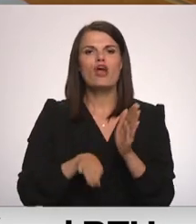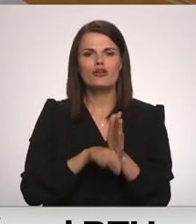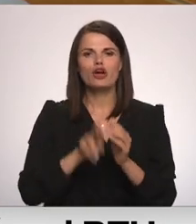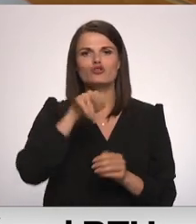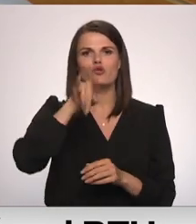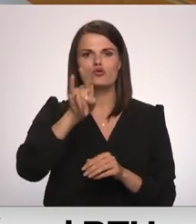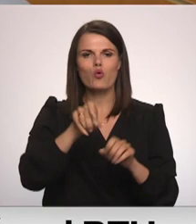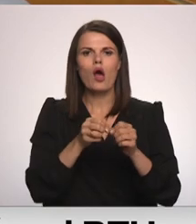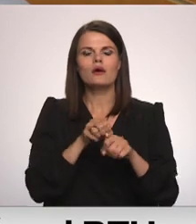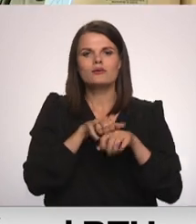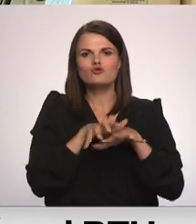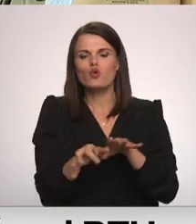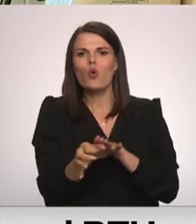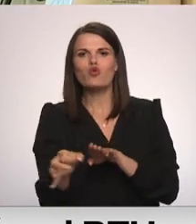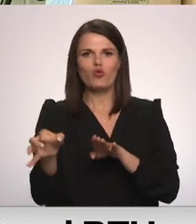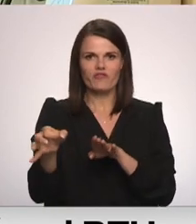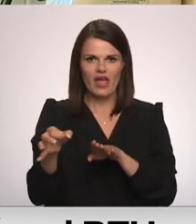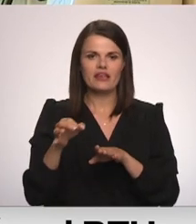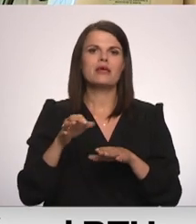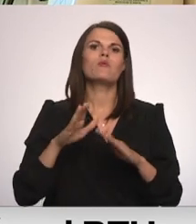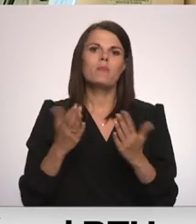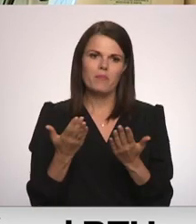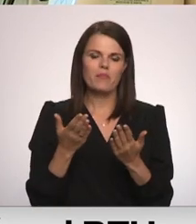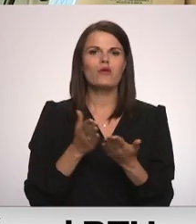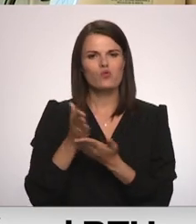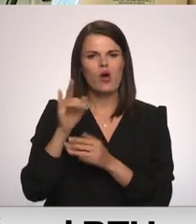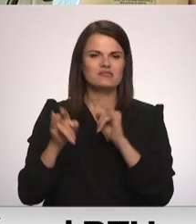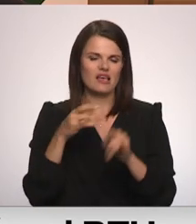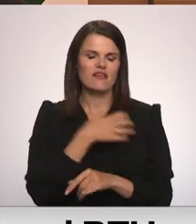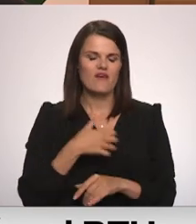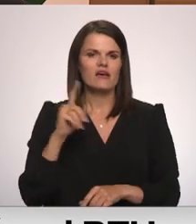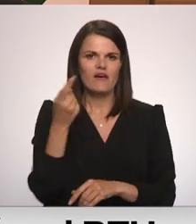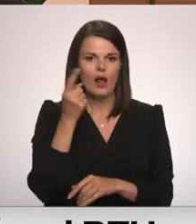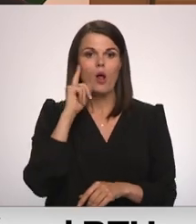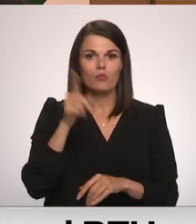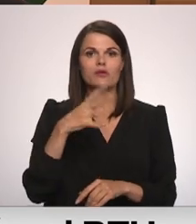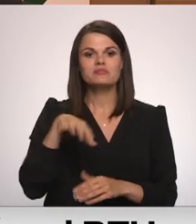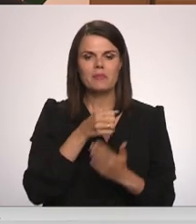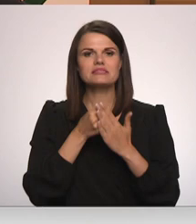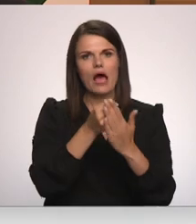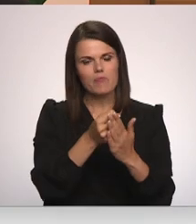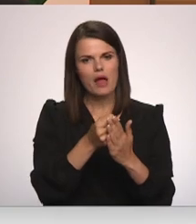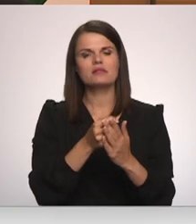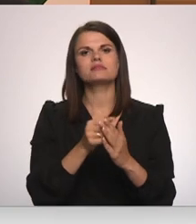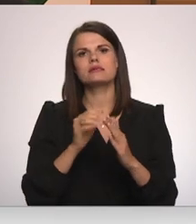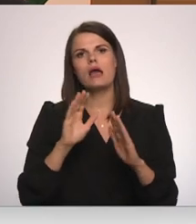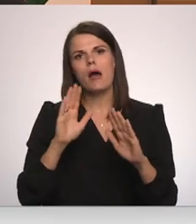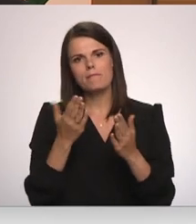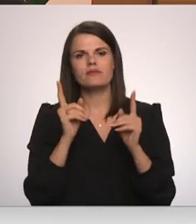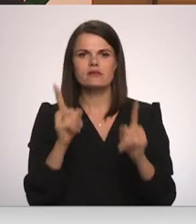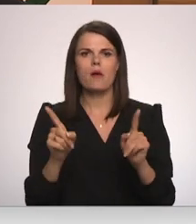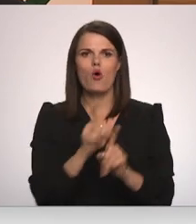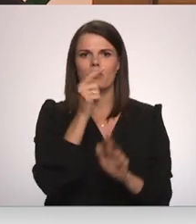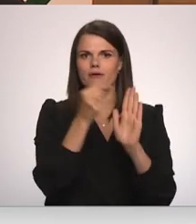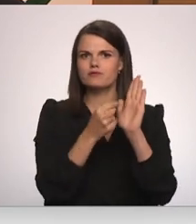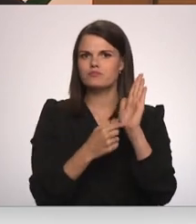struktūra vienība. Nozari gan vajag pārliecināt. Protams, mēs atbalstījām ar nosacījumiem. Mēs atbalstījām ar nosacījumu, ka